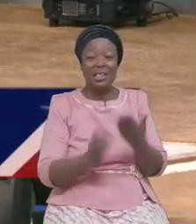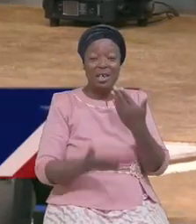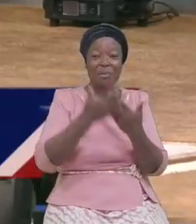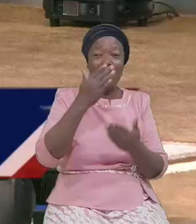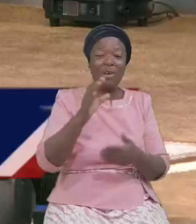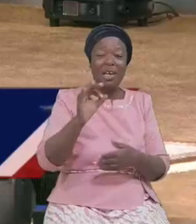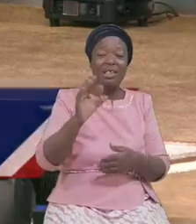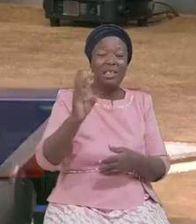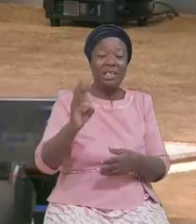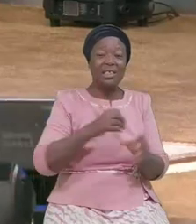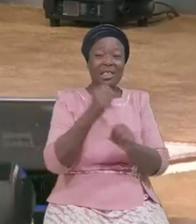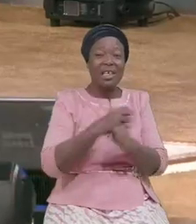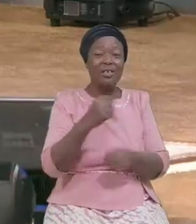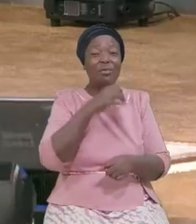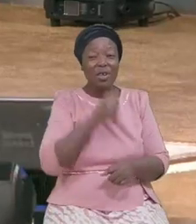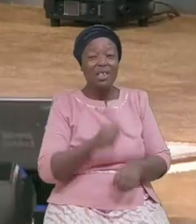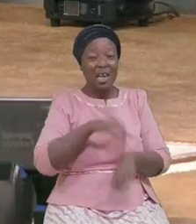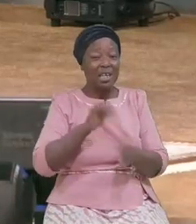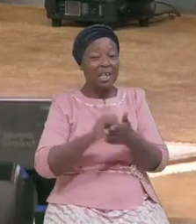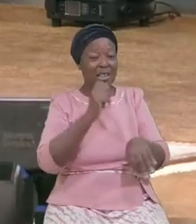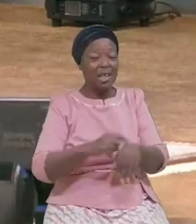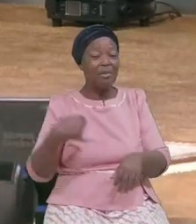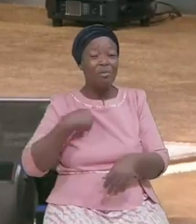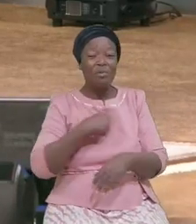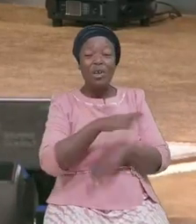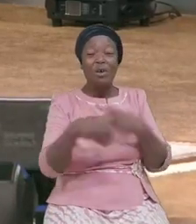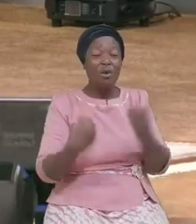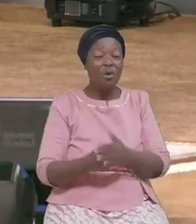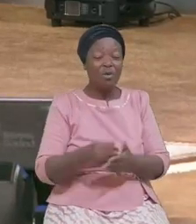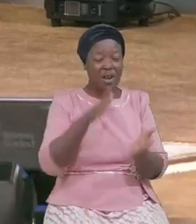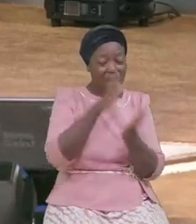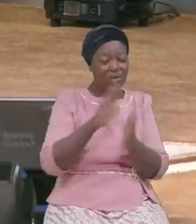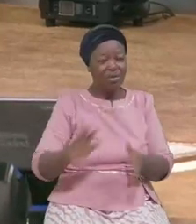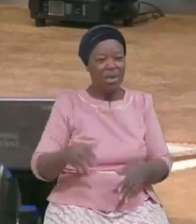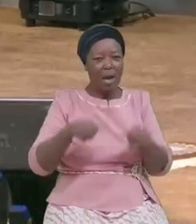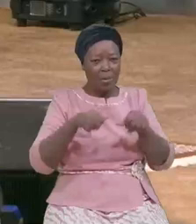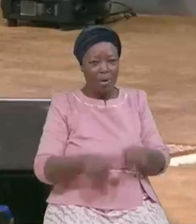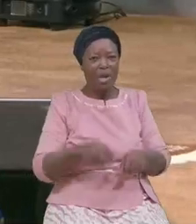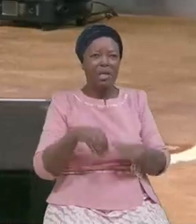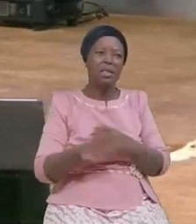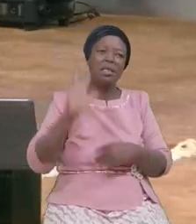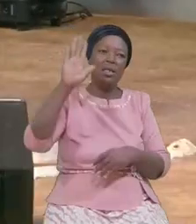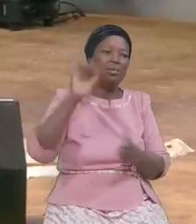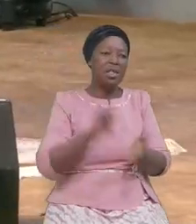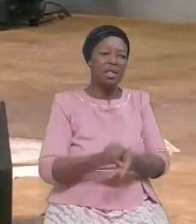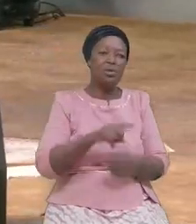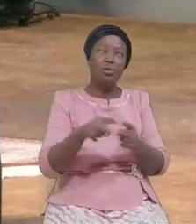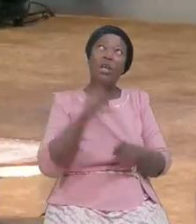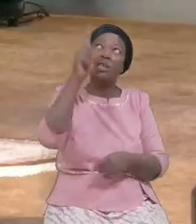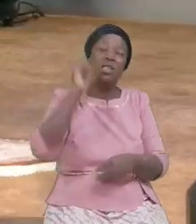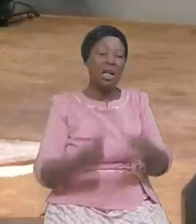à 96 ans déjà. Il appelle tout le monde comme petits enfants parce qu'il est un peu le plus âgé. Il dit, que